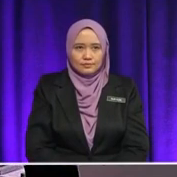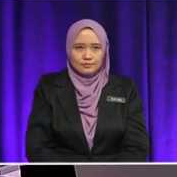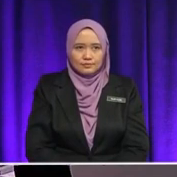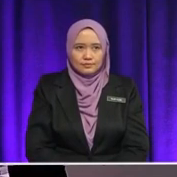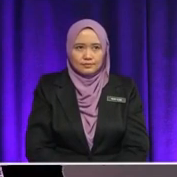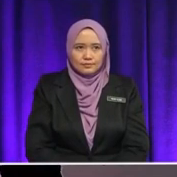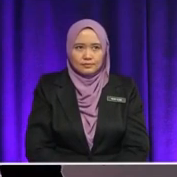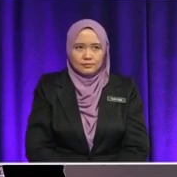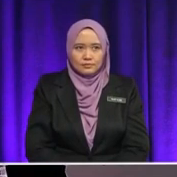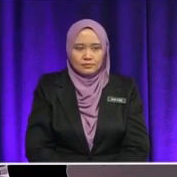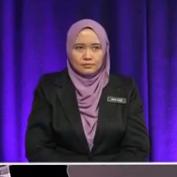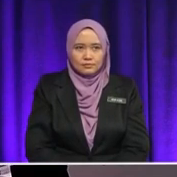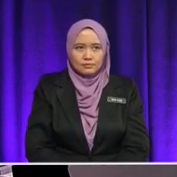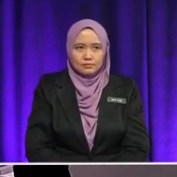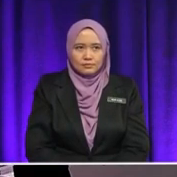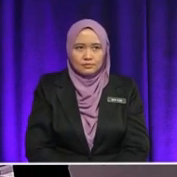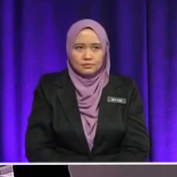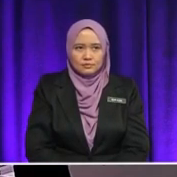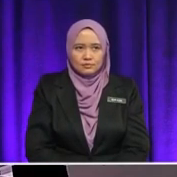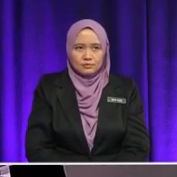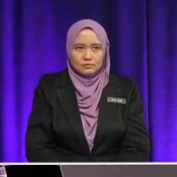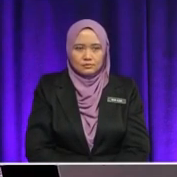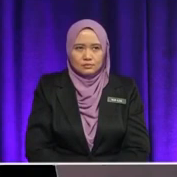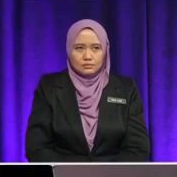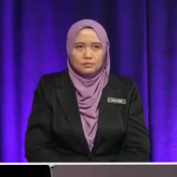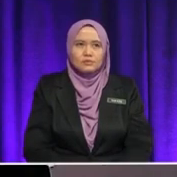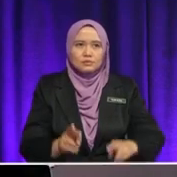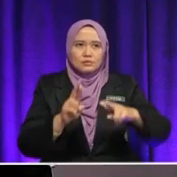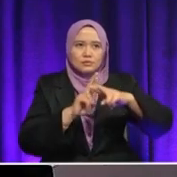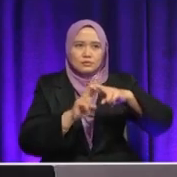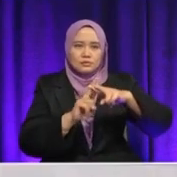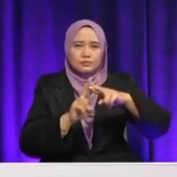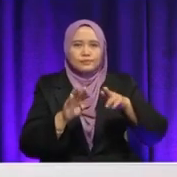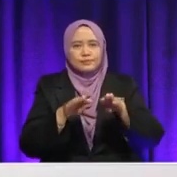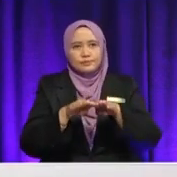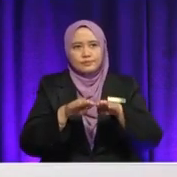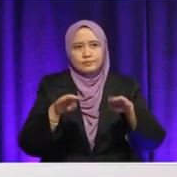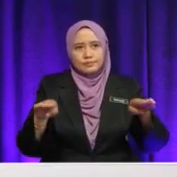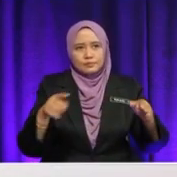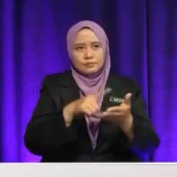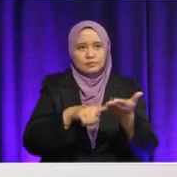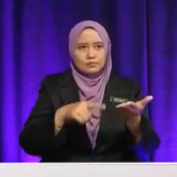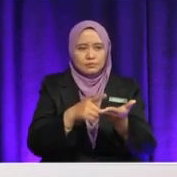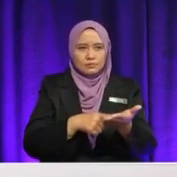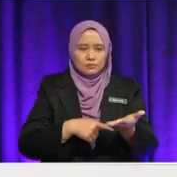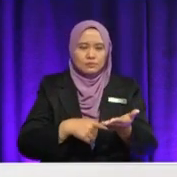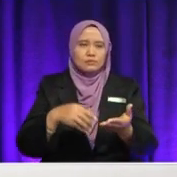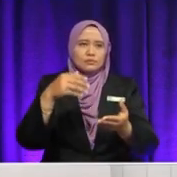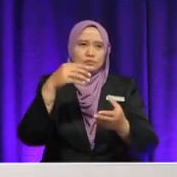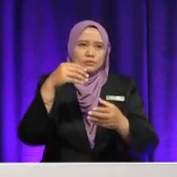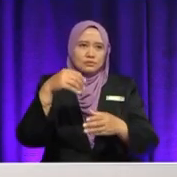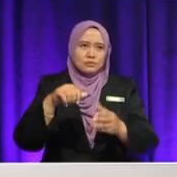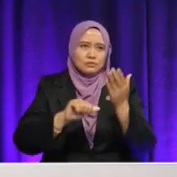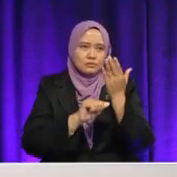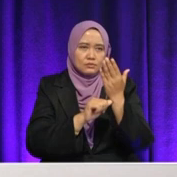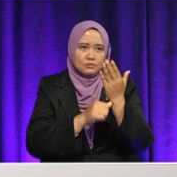banyak oke soalnya secara ringkas ya Ah bandingkan pihak Raya awal yang berlaku